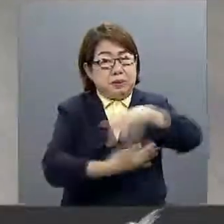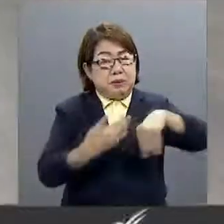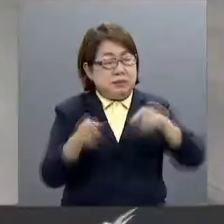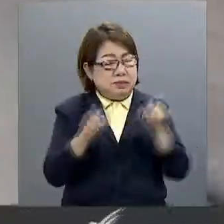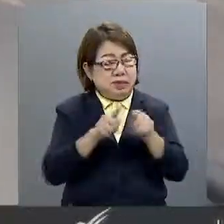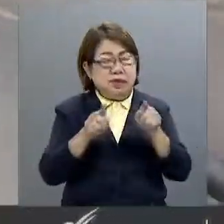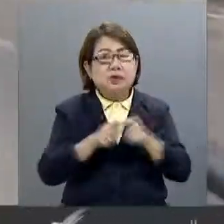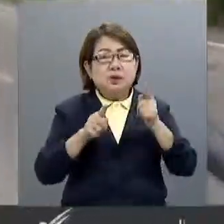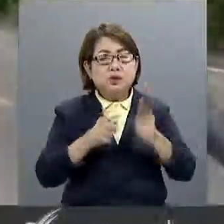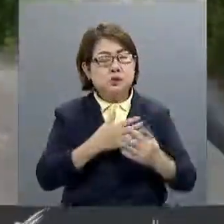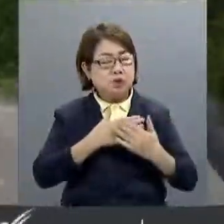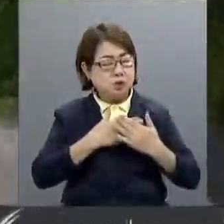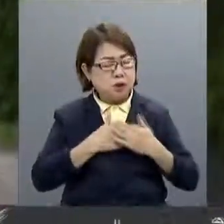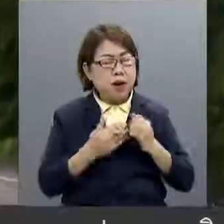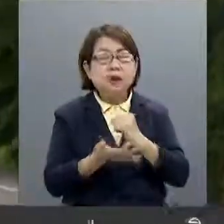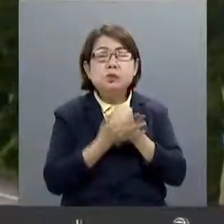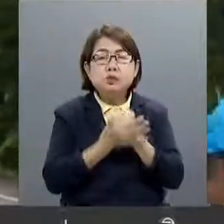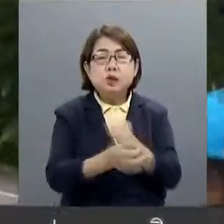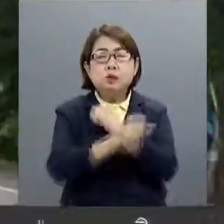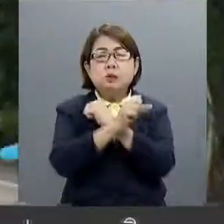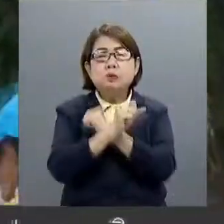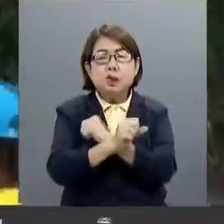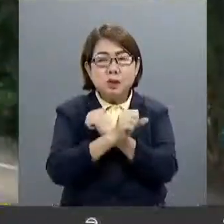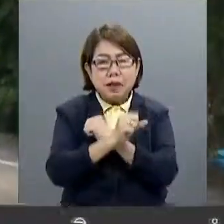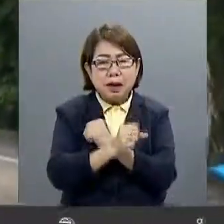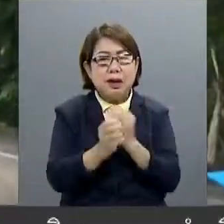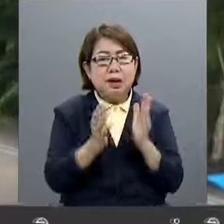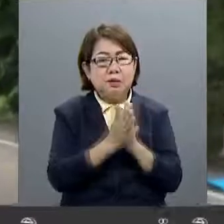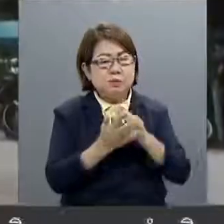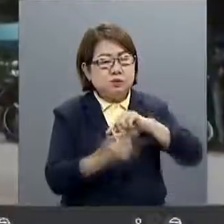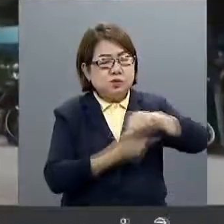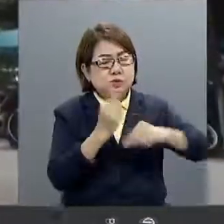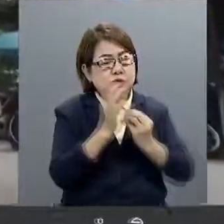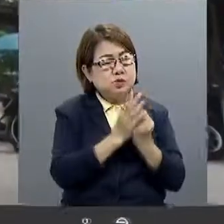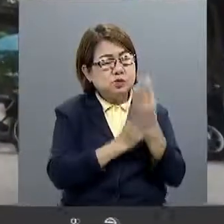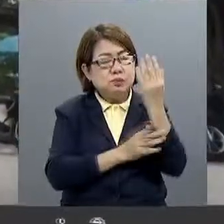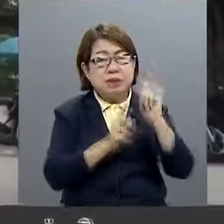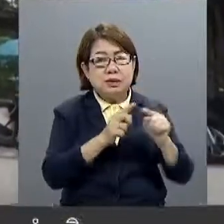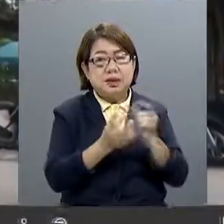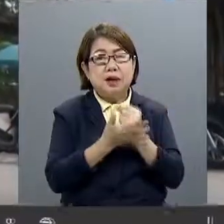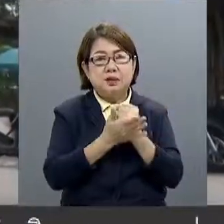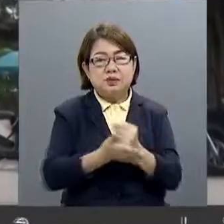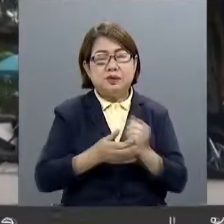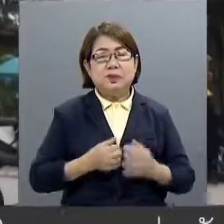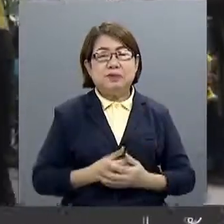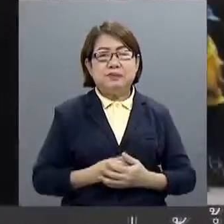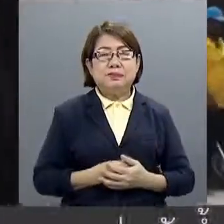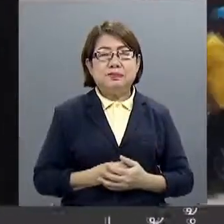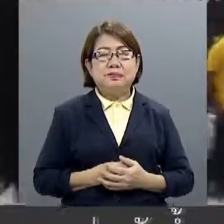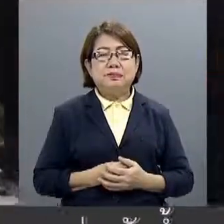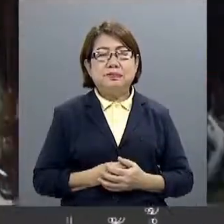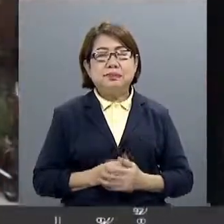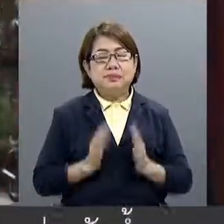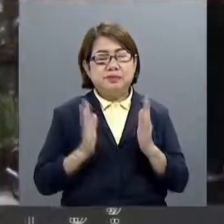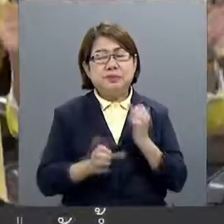แลชุมชนและสิ่งแวดล้อมร่วมกันฟาติฮะฮูลุคาเร็งนักข่าวพลเมืองโร